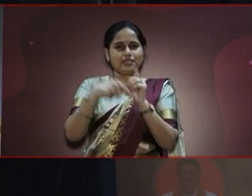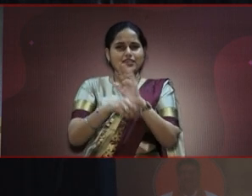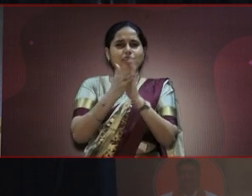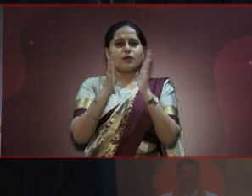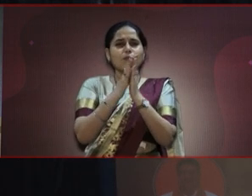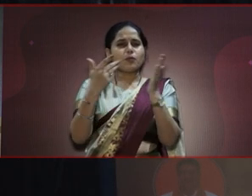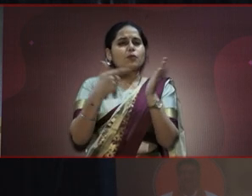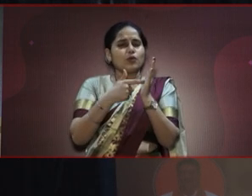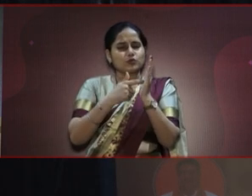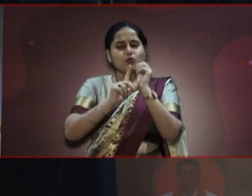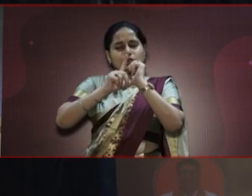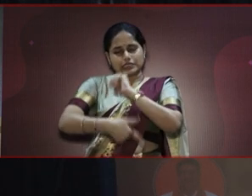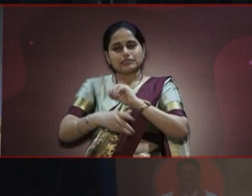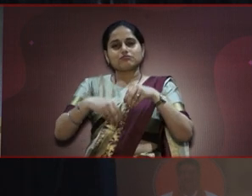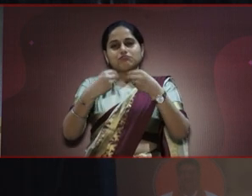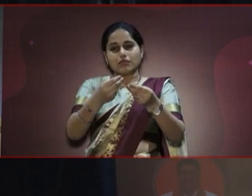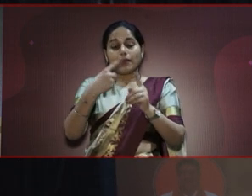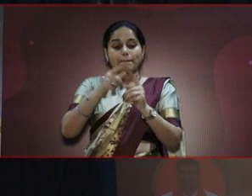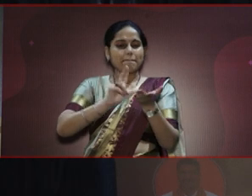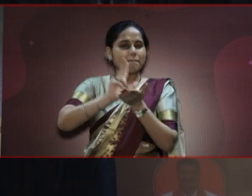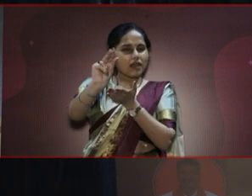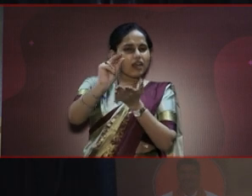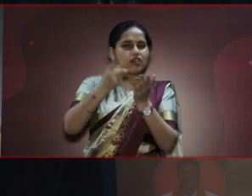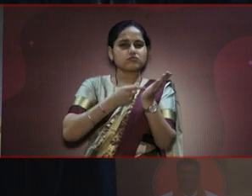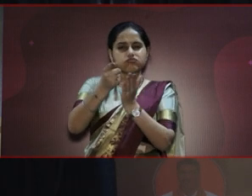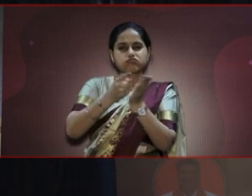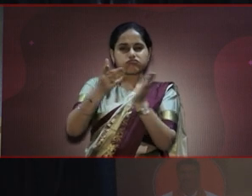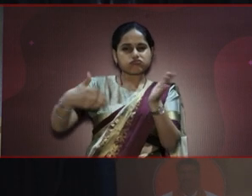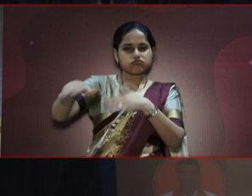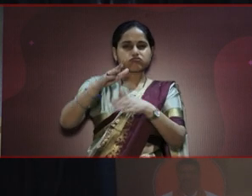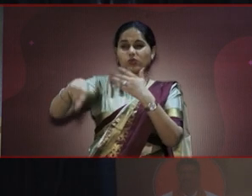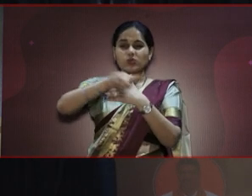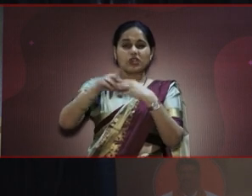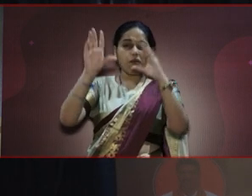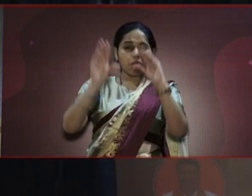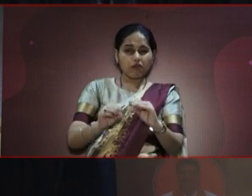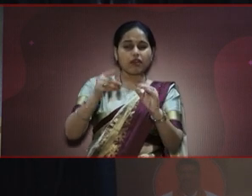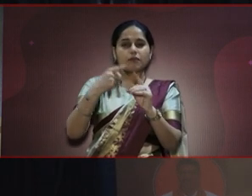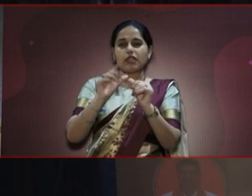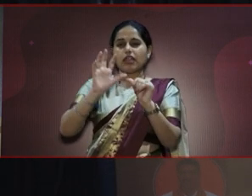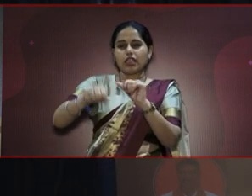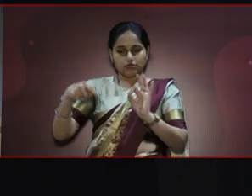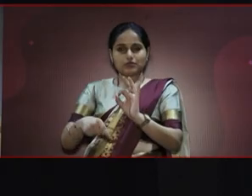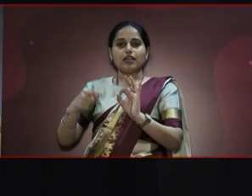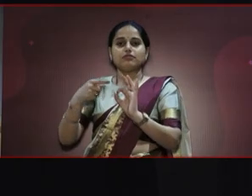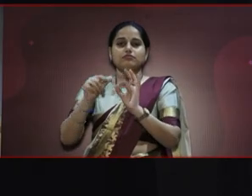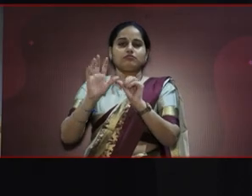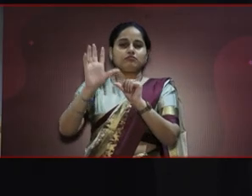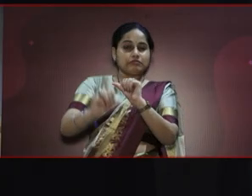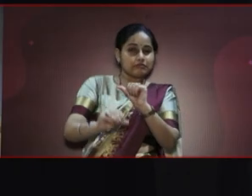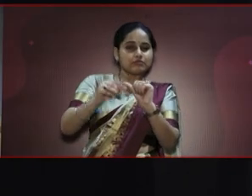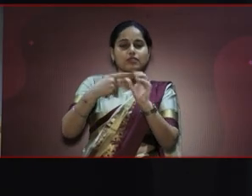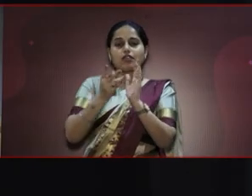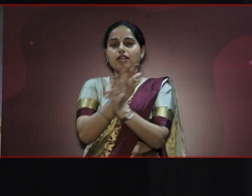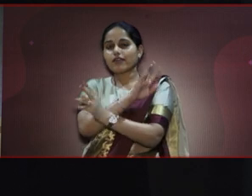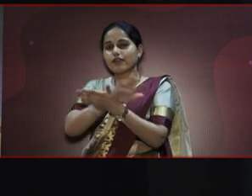किताबों की देर से उपलब्धता और क्षेत्रीय स्तर पर पाठ्यपुस्तकों की कमी जैसी समस्याओं को पूर्ण रूप से दूर करेगा और सभी के